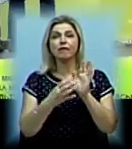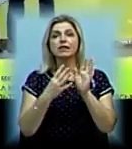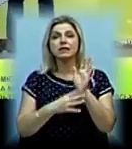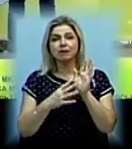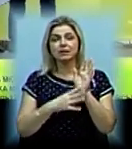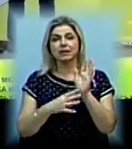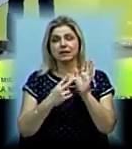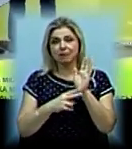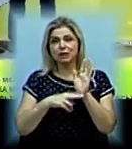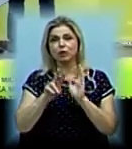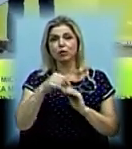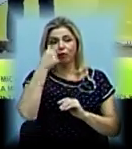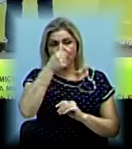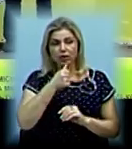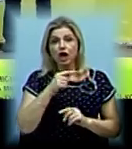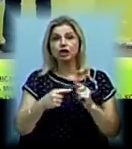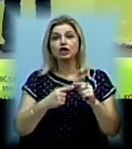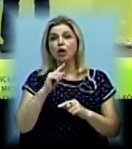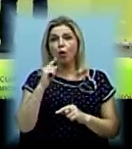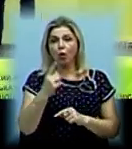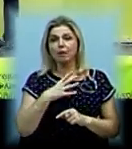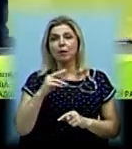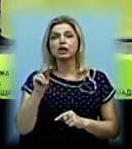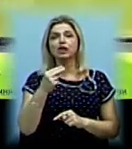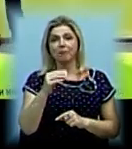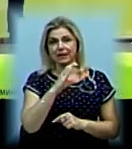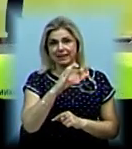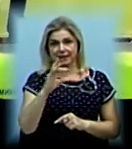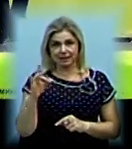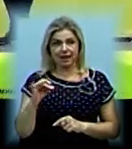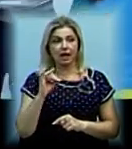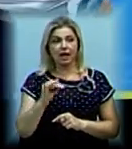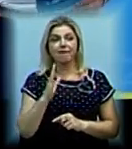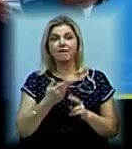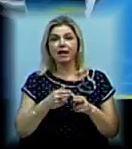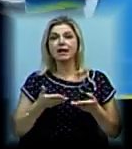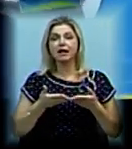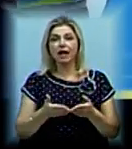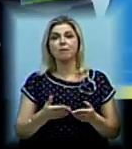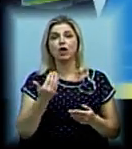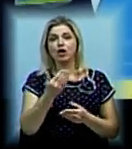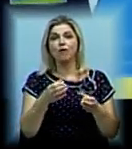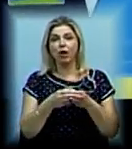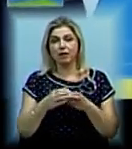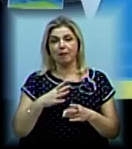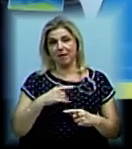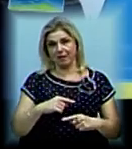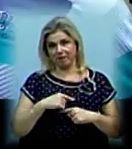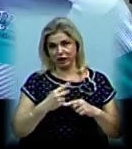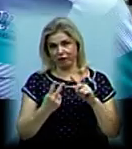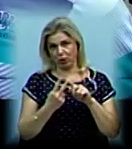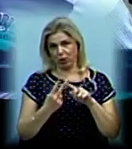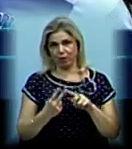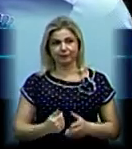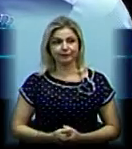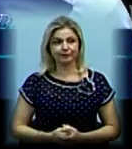році. За рік вже був чемпіоном Радянського Союзу у класі «Оптиміст». У цій регаті екіпаж його яхти дістався фінішу другим.